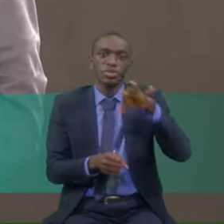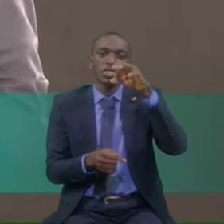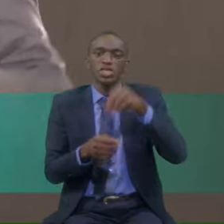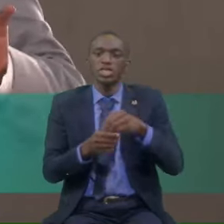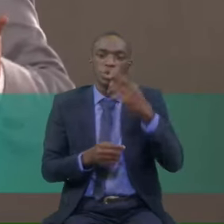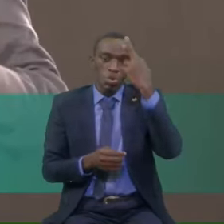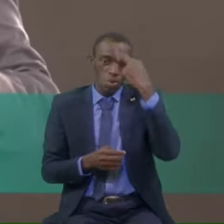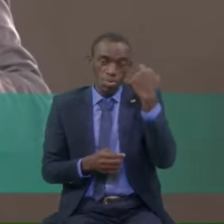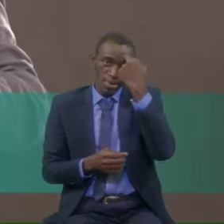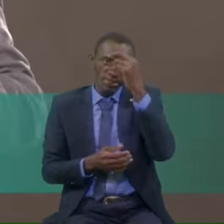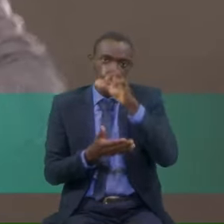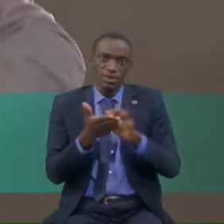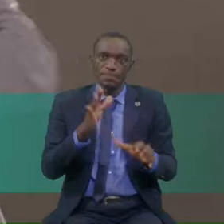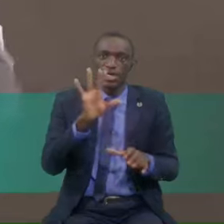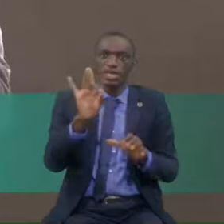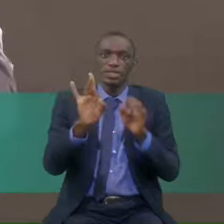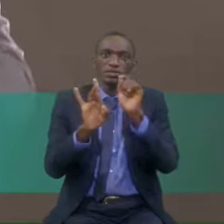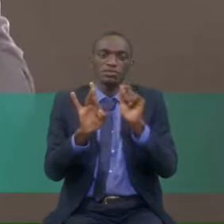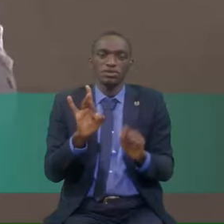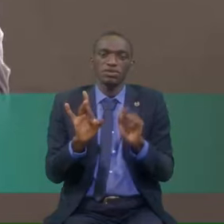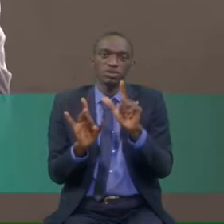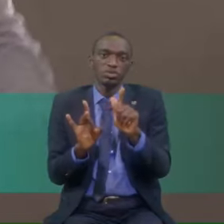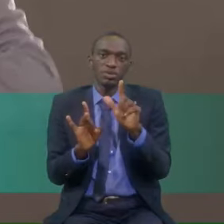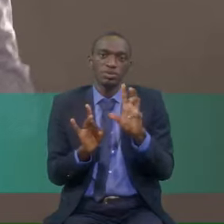8, 26.